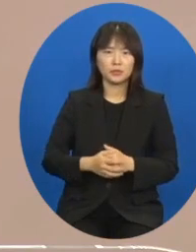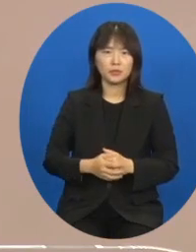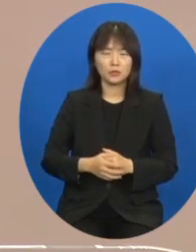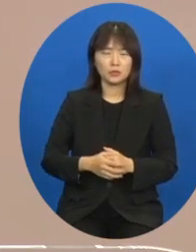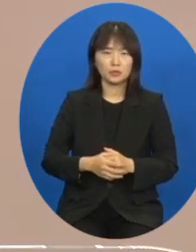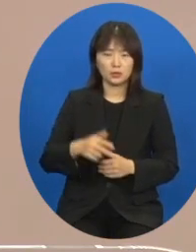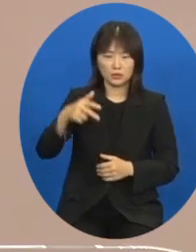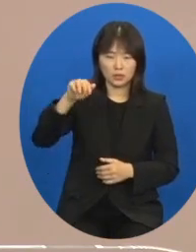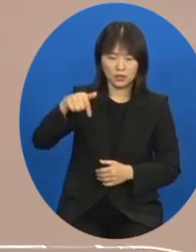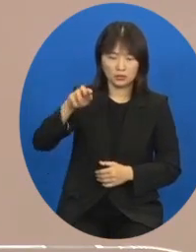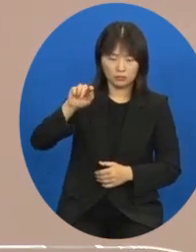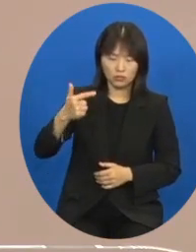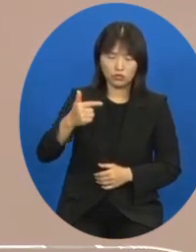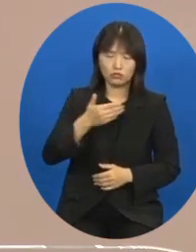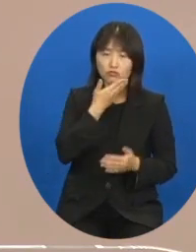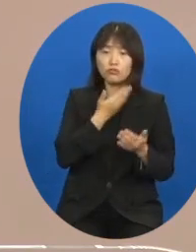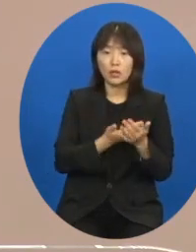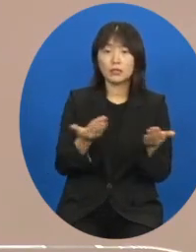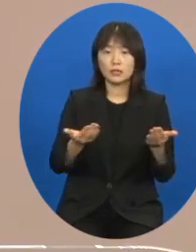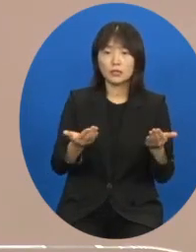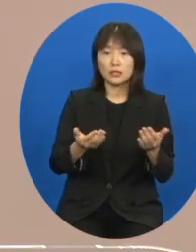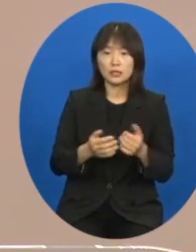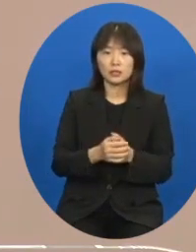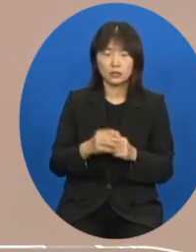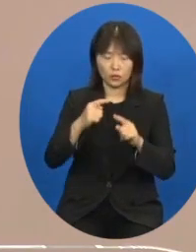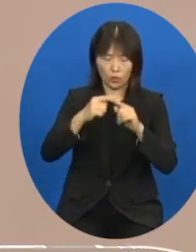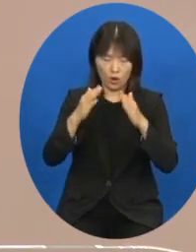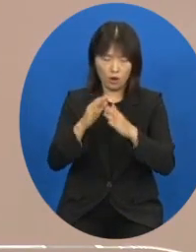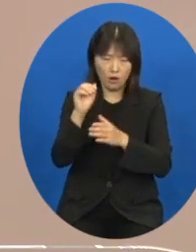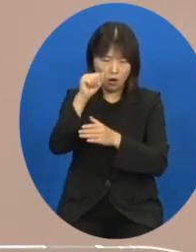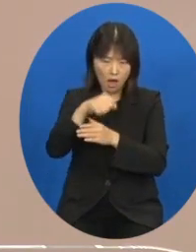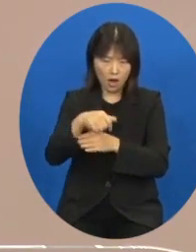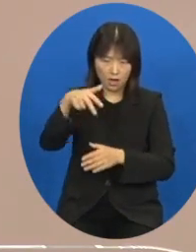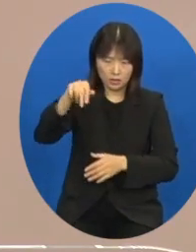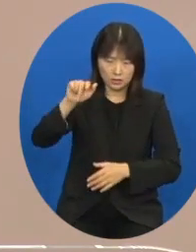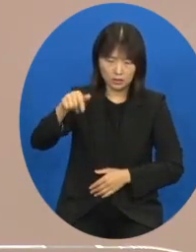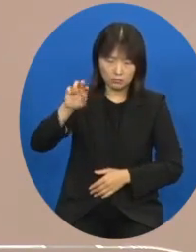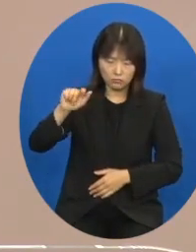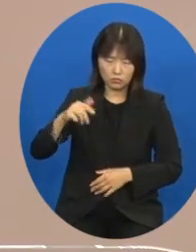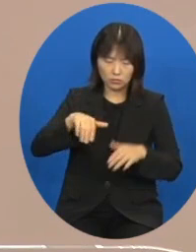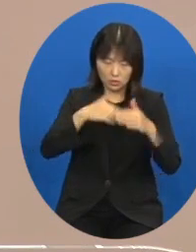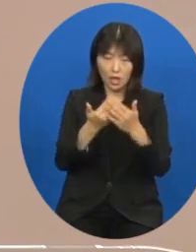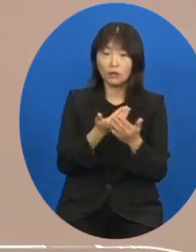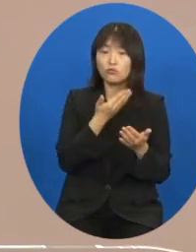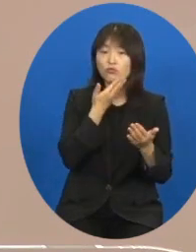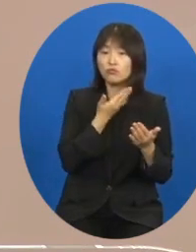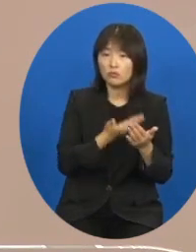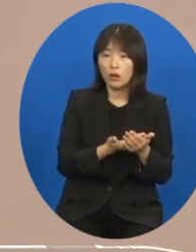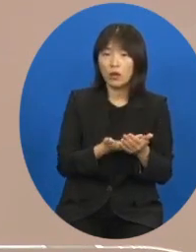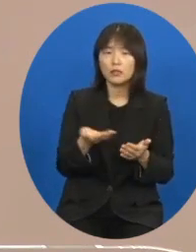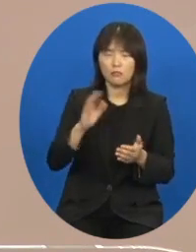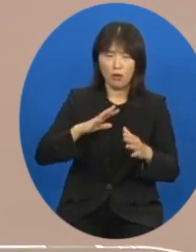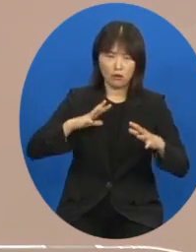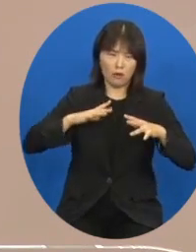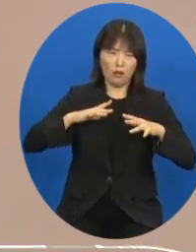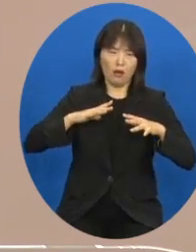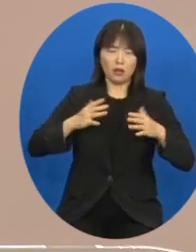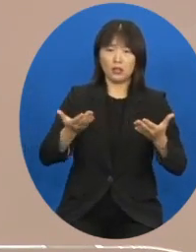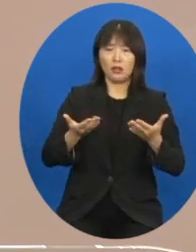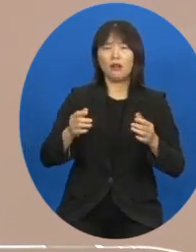귀한 일이에요. 교회에서 허락한 직분이 다 귀합니다. 그러나 절대로 자랑할 건